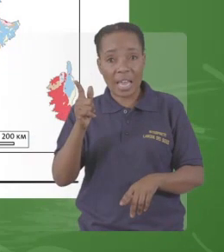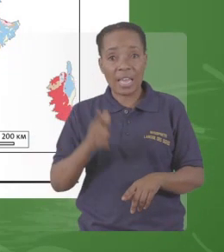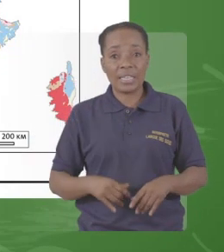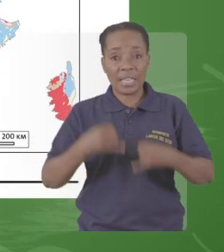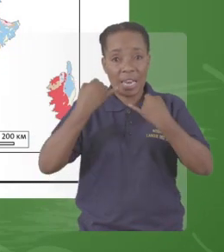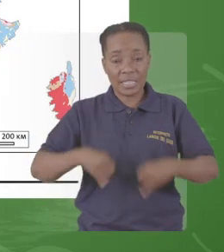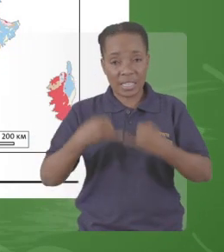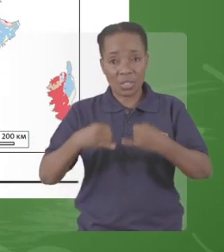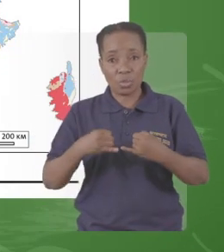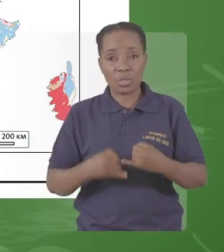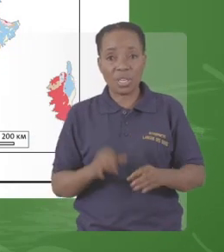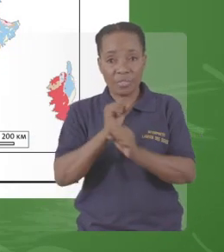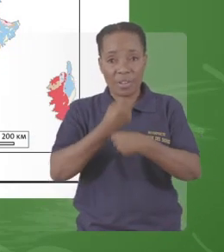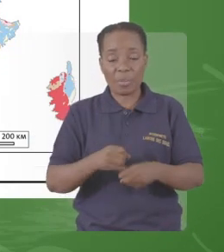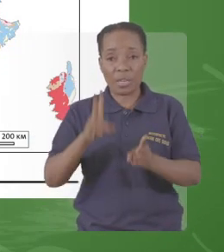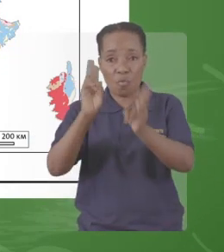et sidérurgique.